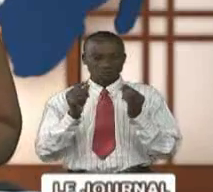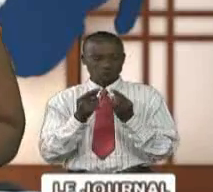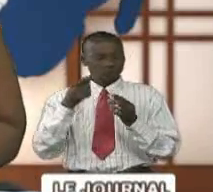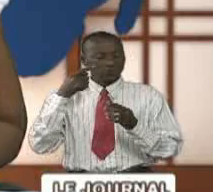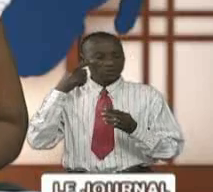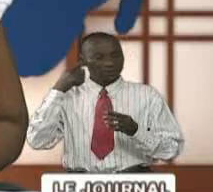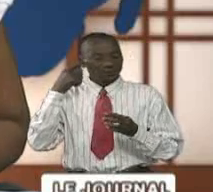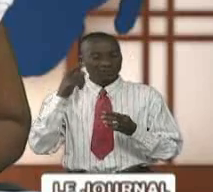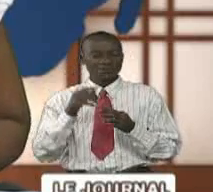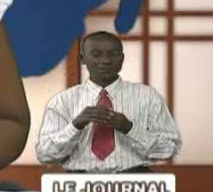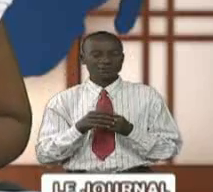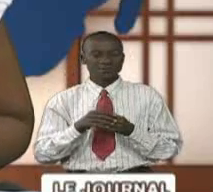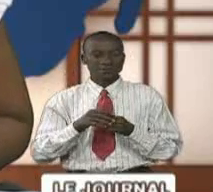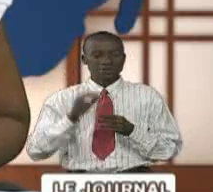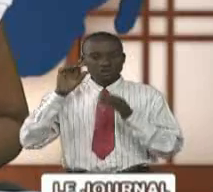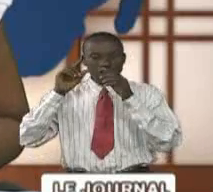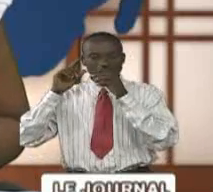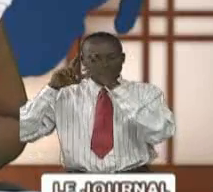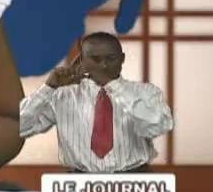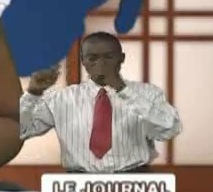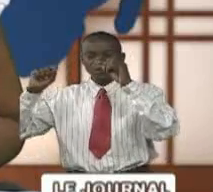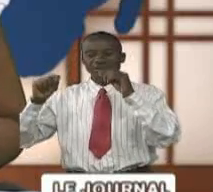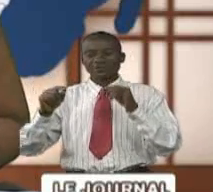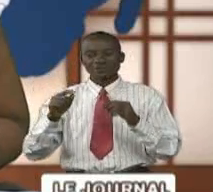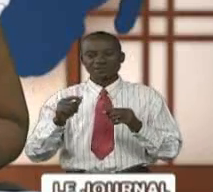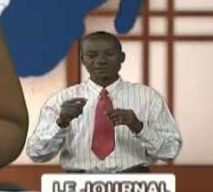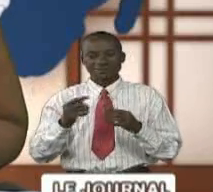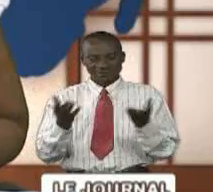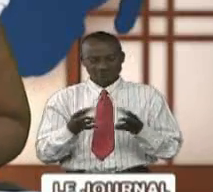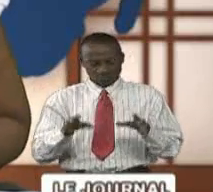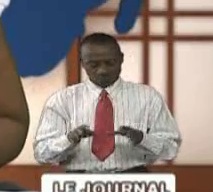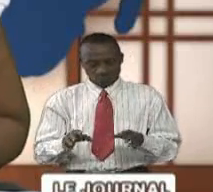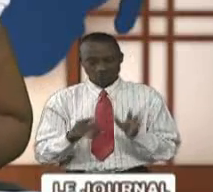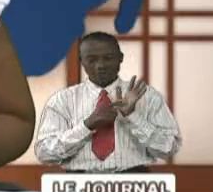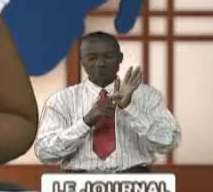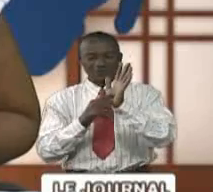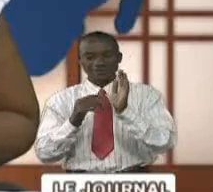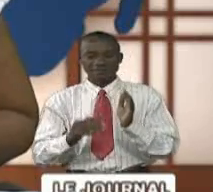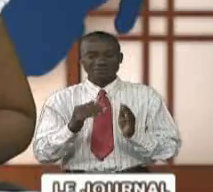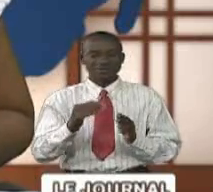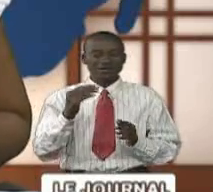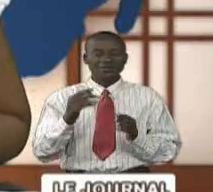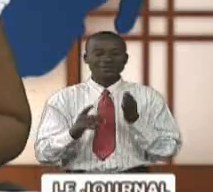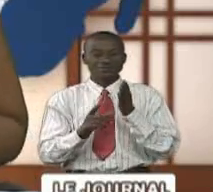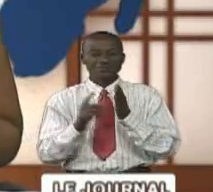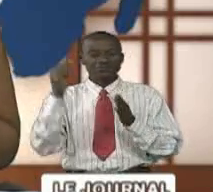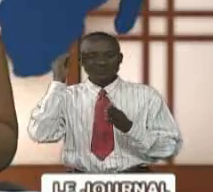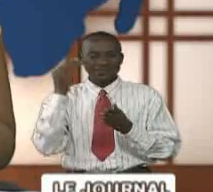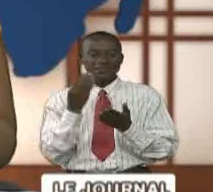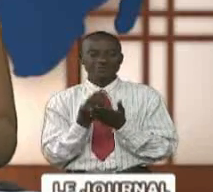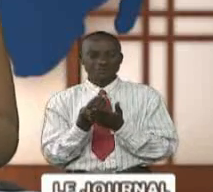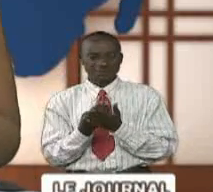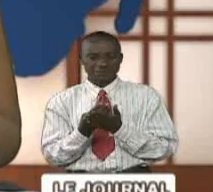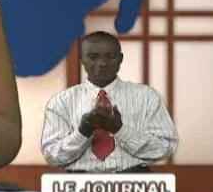Congo. Il a été présenté ce mercredi au vice-premier ministre et ministre du budget, Daniel Moukoko Samba. C'est par le représentant